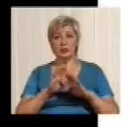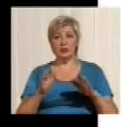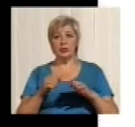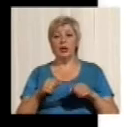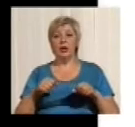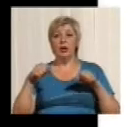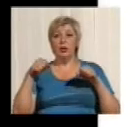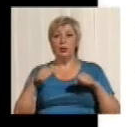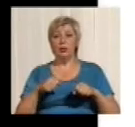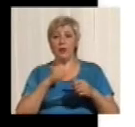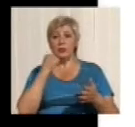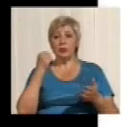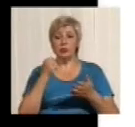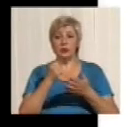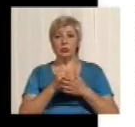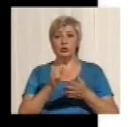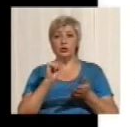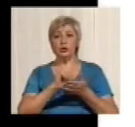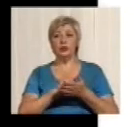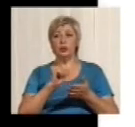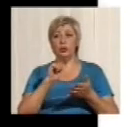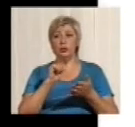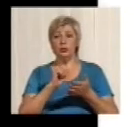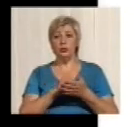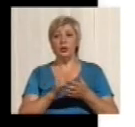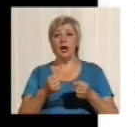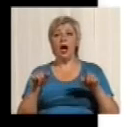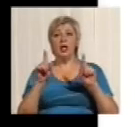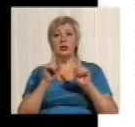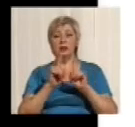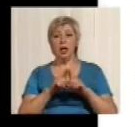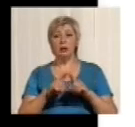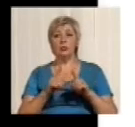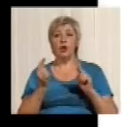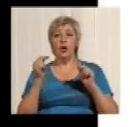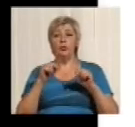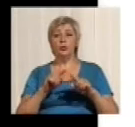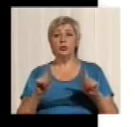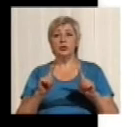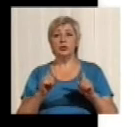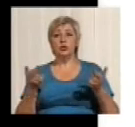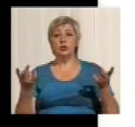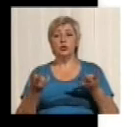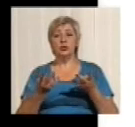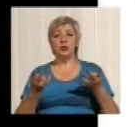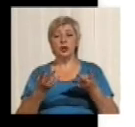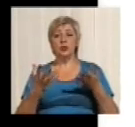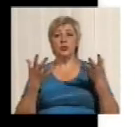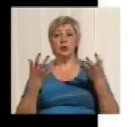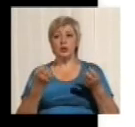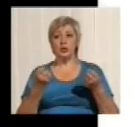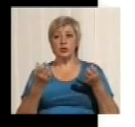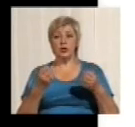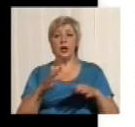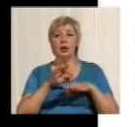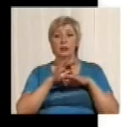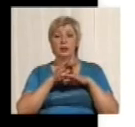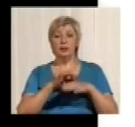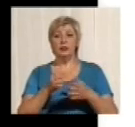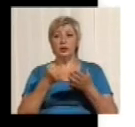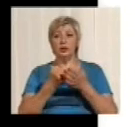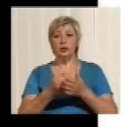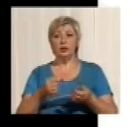правоустановлюючих документів на землю, а також про те, що треба ще приводити до відповідності